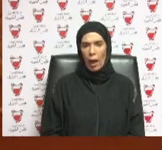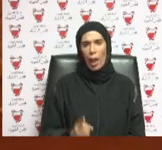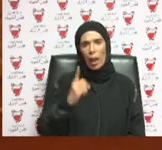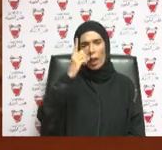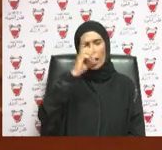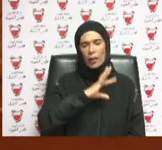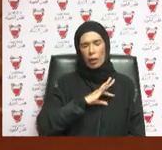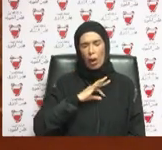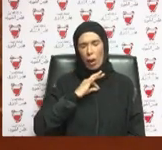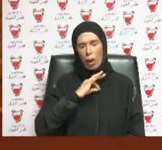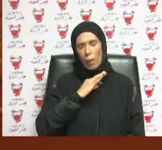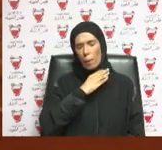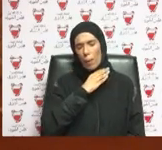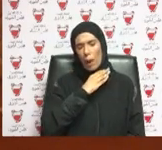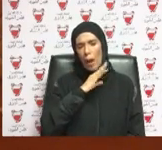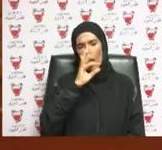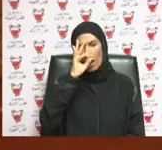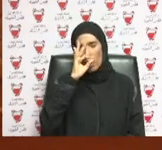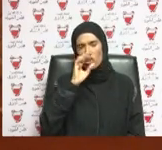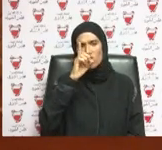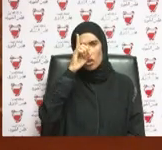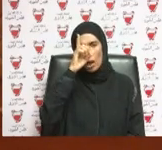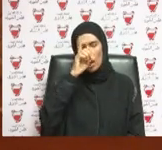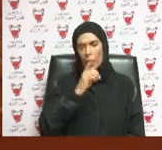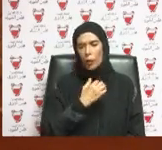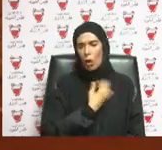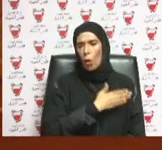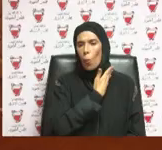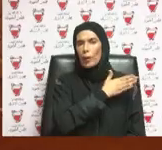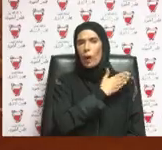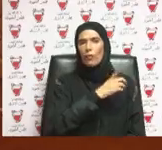فقيد الوطن واسكن فسيح جناته.